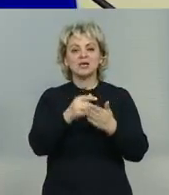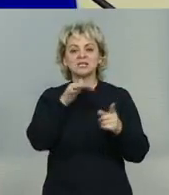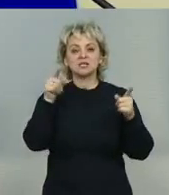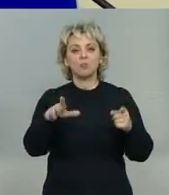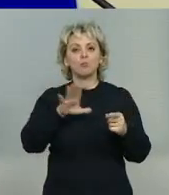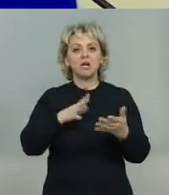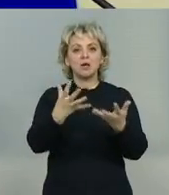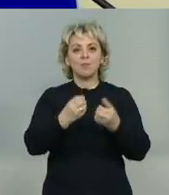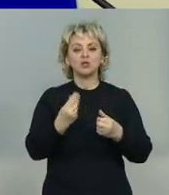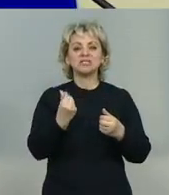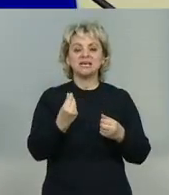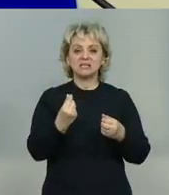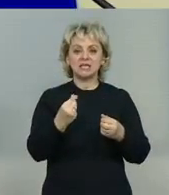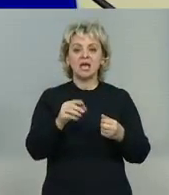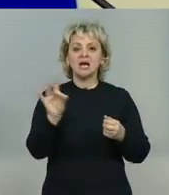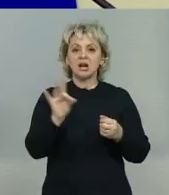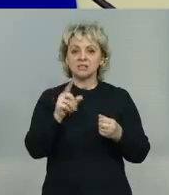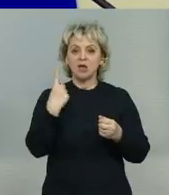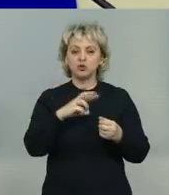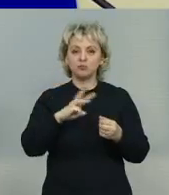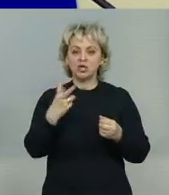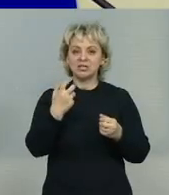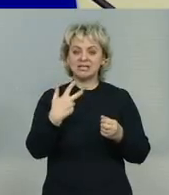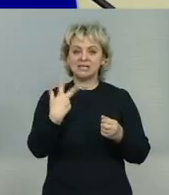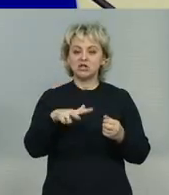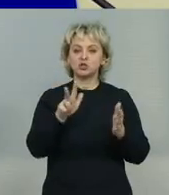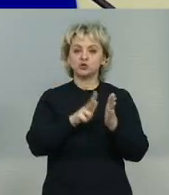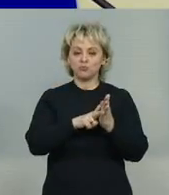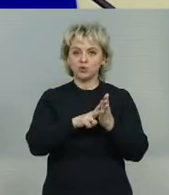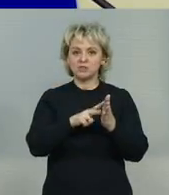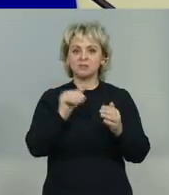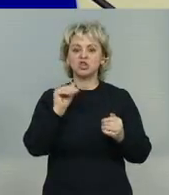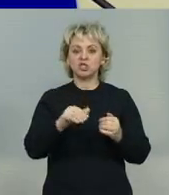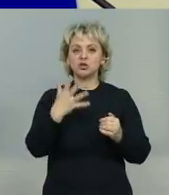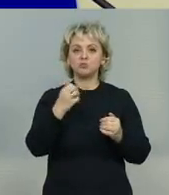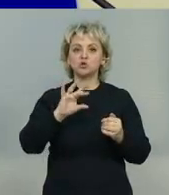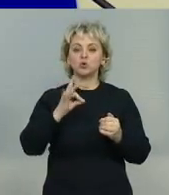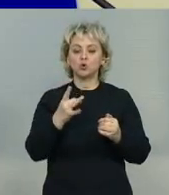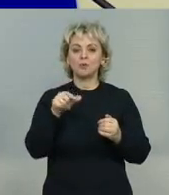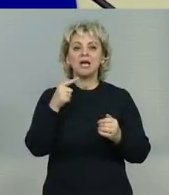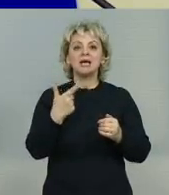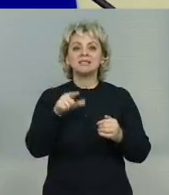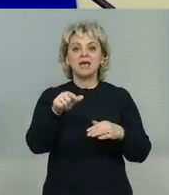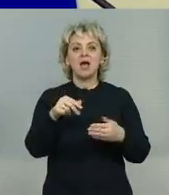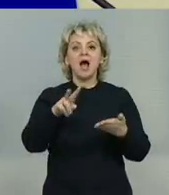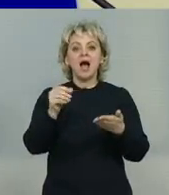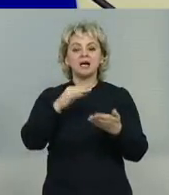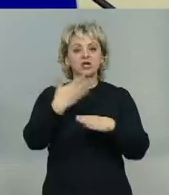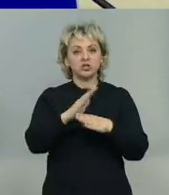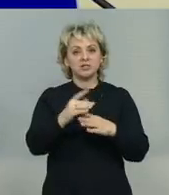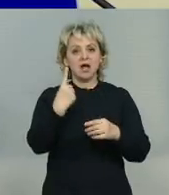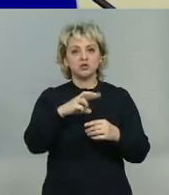период были получены денежные средства в размере 1 338 500 рублей, а кредит в